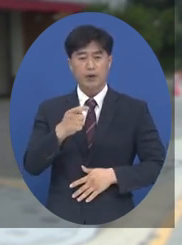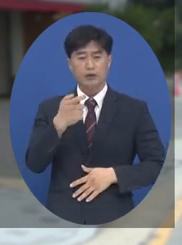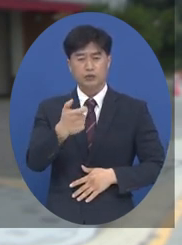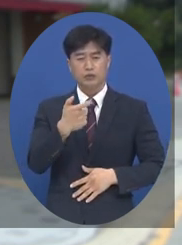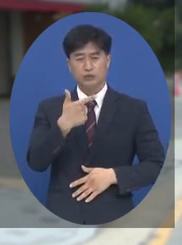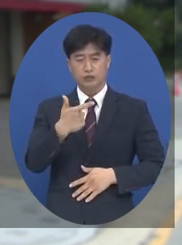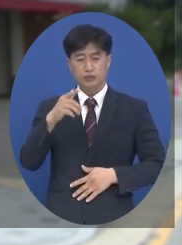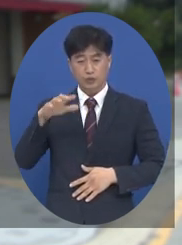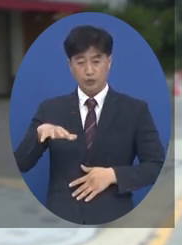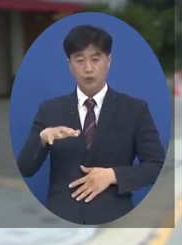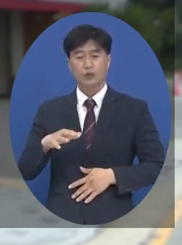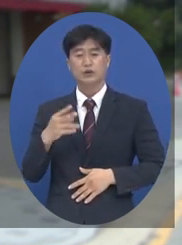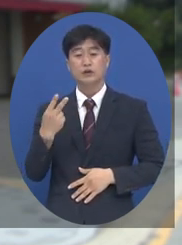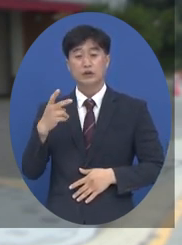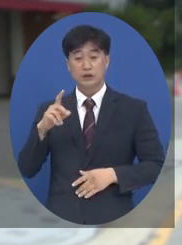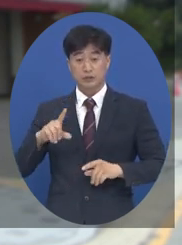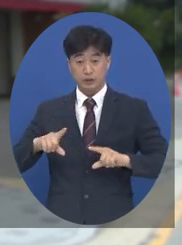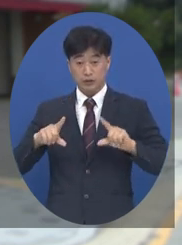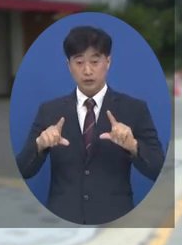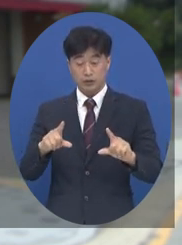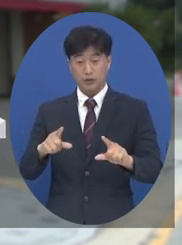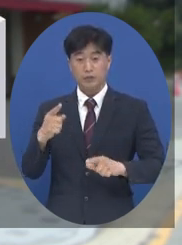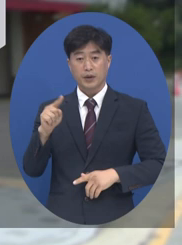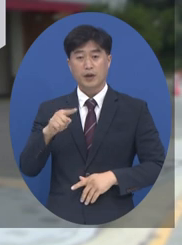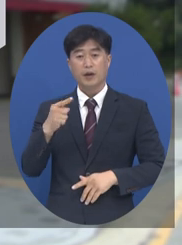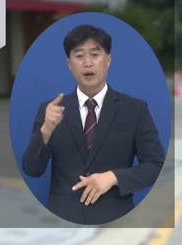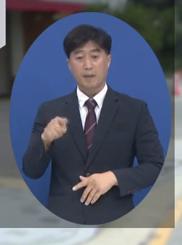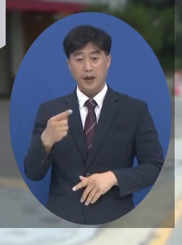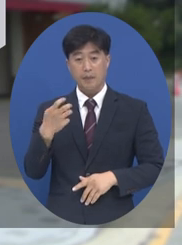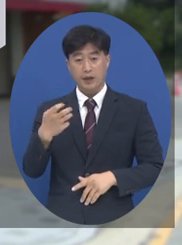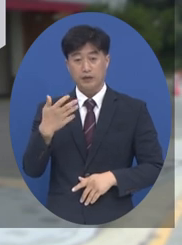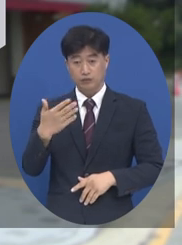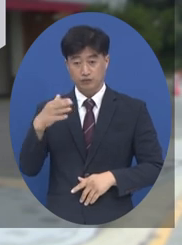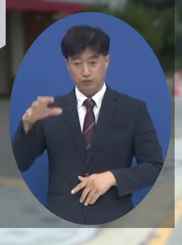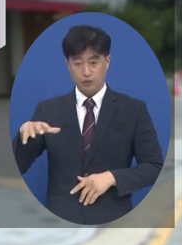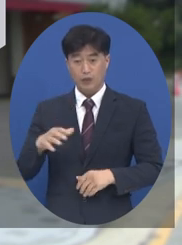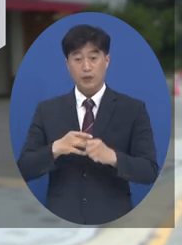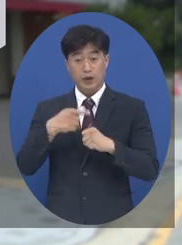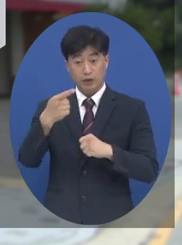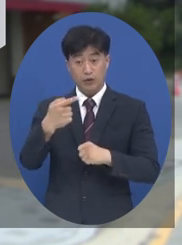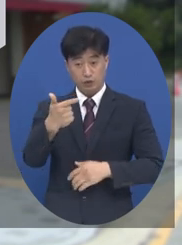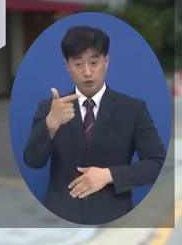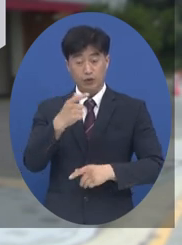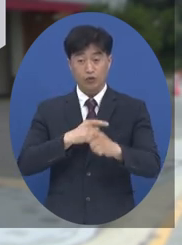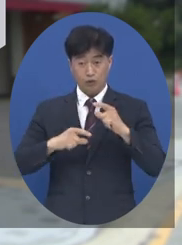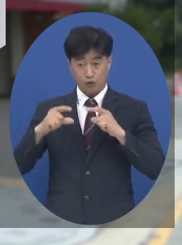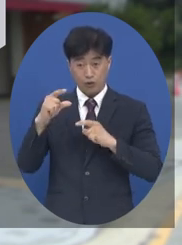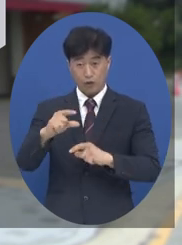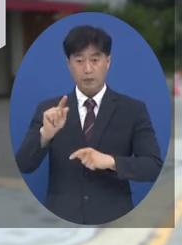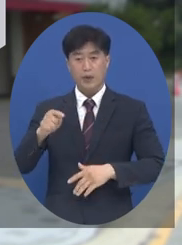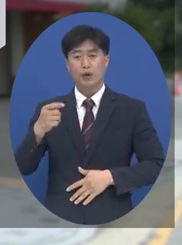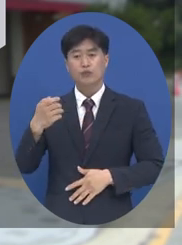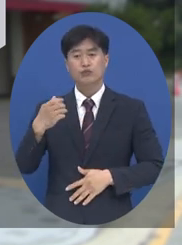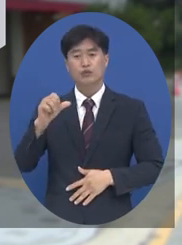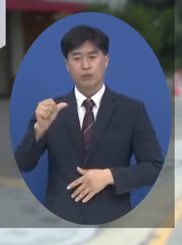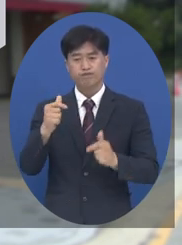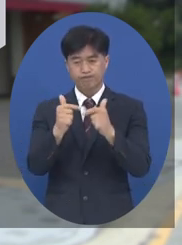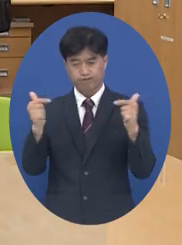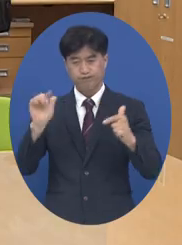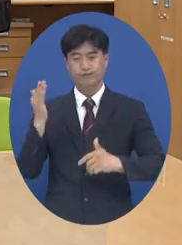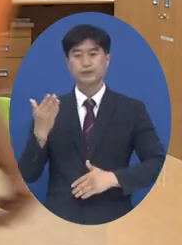곳이 신설돼 팩 89 것으로 드러났습니다 내년에 설치 예정인 6곳을 더하면 배가 은 5곳으로 드러나게